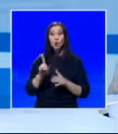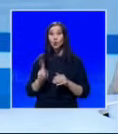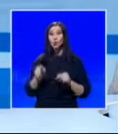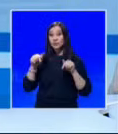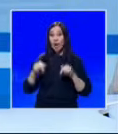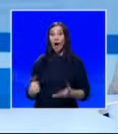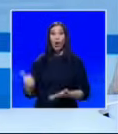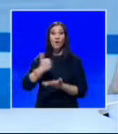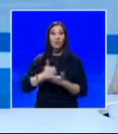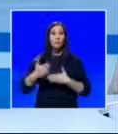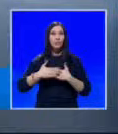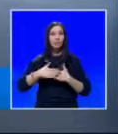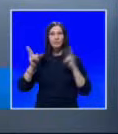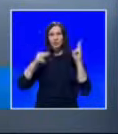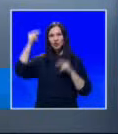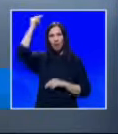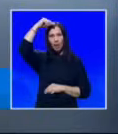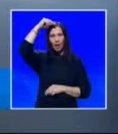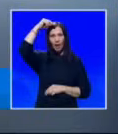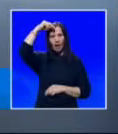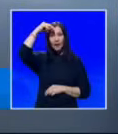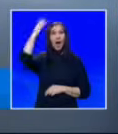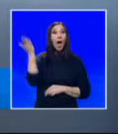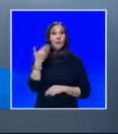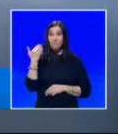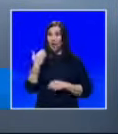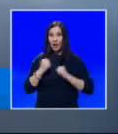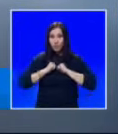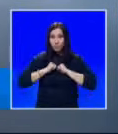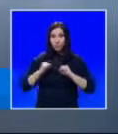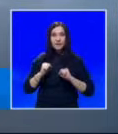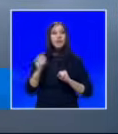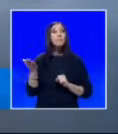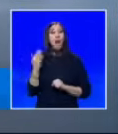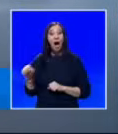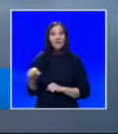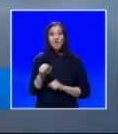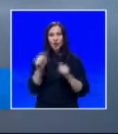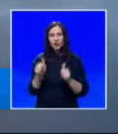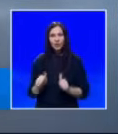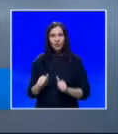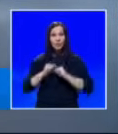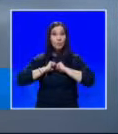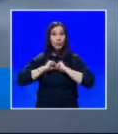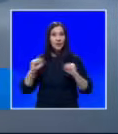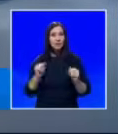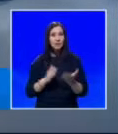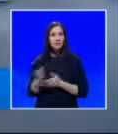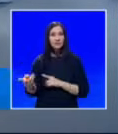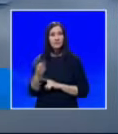сега оглавяват Продължаваме промяната и Демократична България, бяха на протестите. Те бяха водещи фигури в протестите